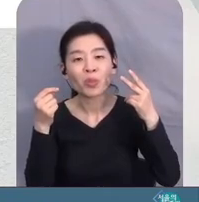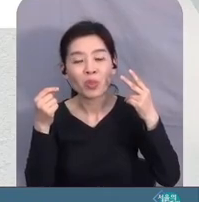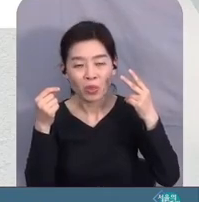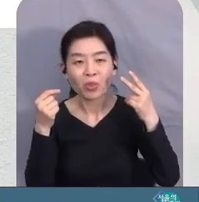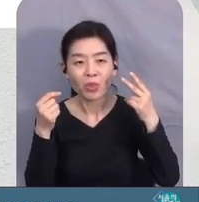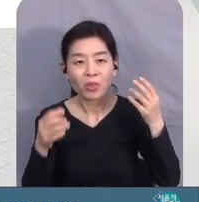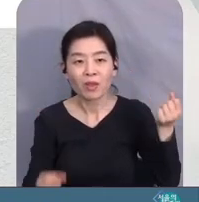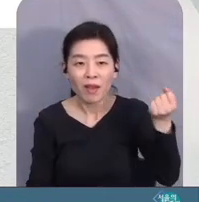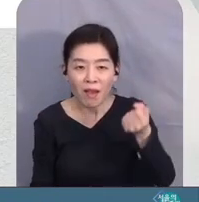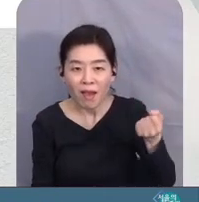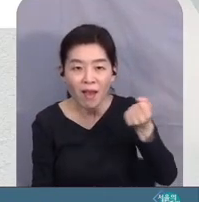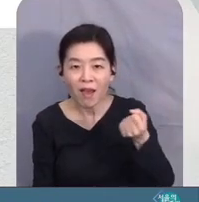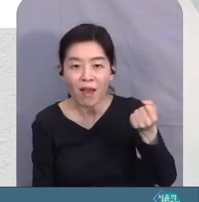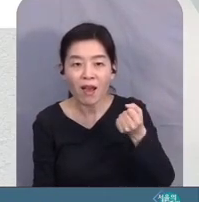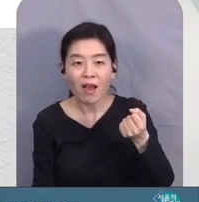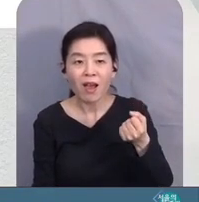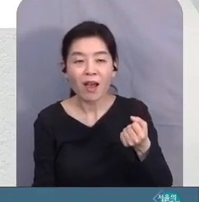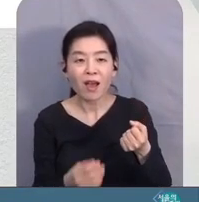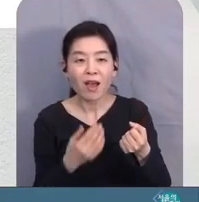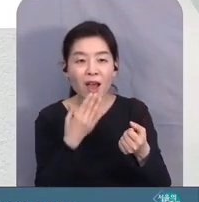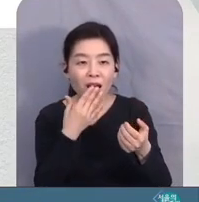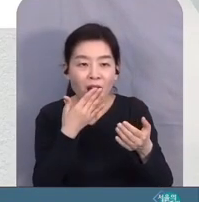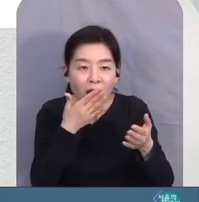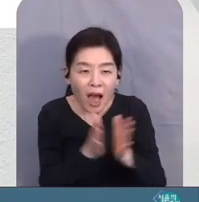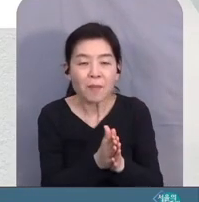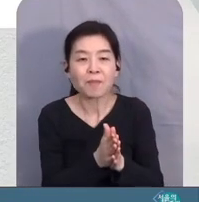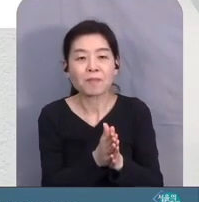얘기냐면 둘이 짝짝꿍하고 간다는 거예요.